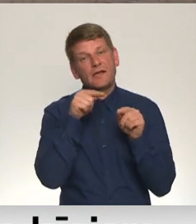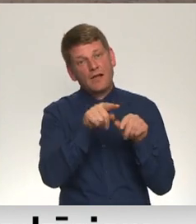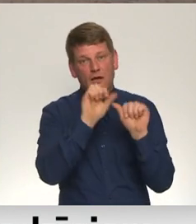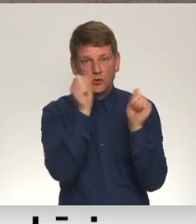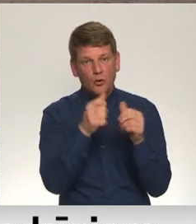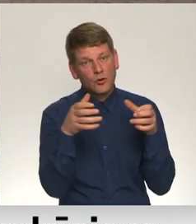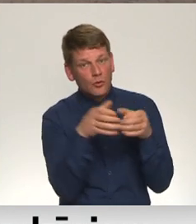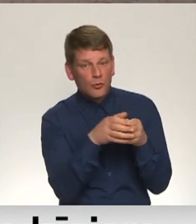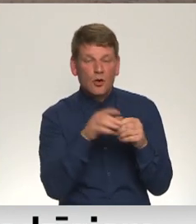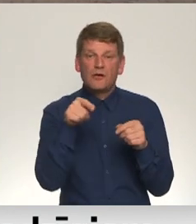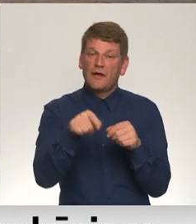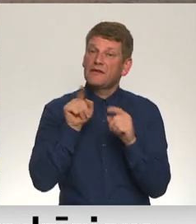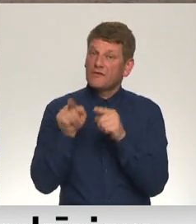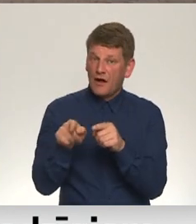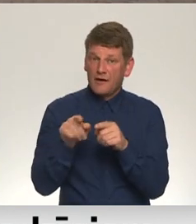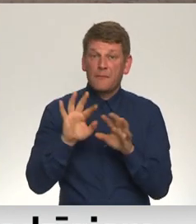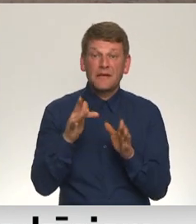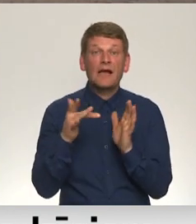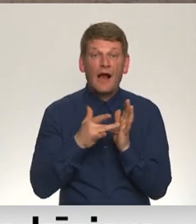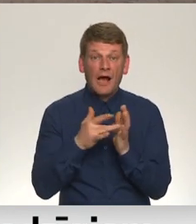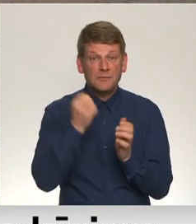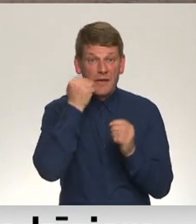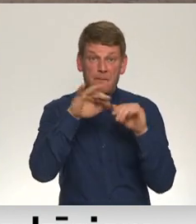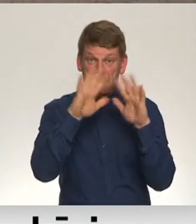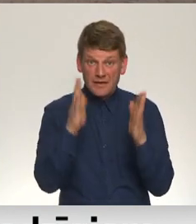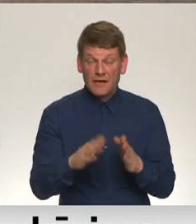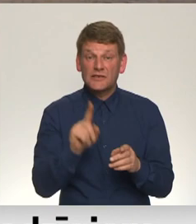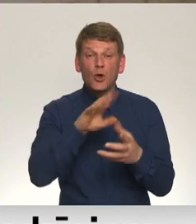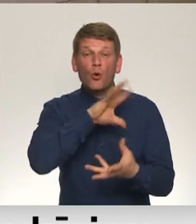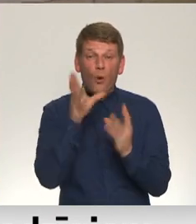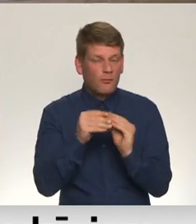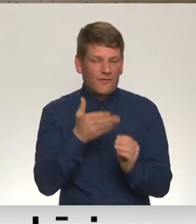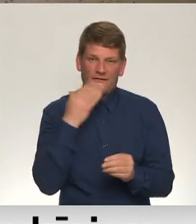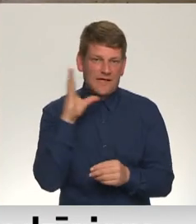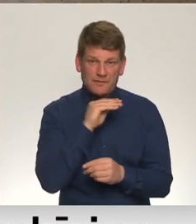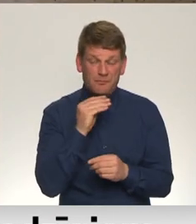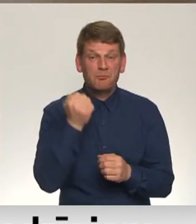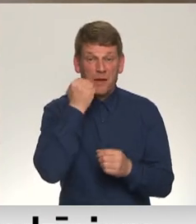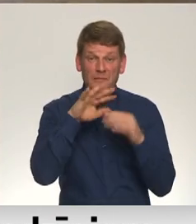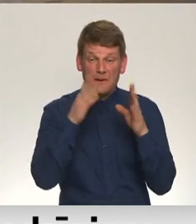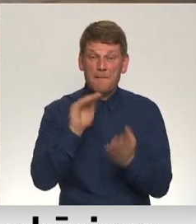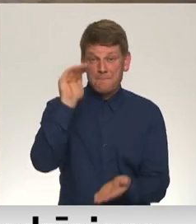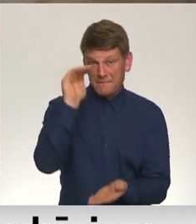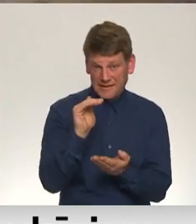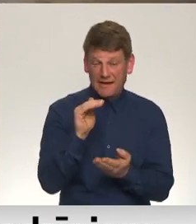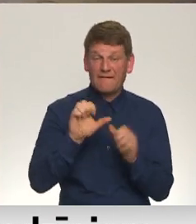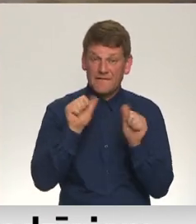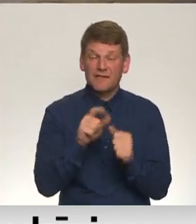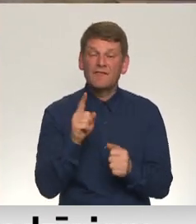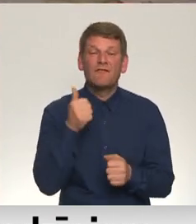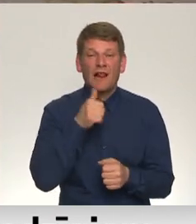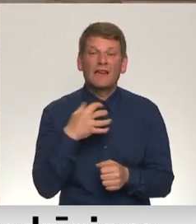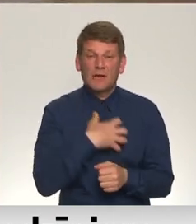skulptūra grupa, šeit ir tāda, bet kāds piemineklis ir kopumā, tas nav iespējams. Pieminekļa miniatūrai versijai vēl